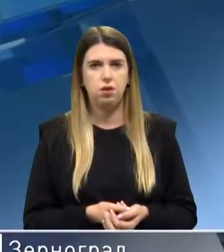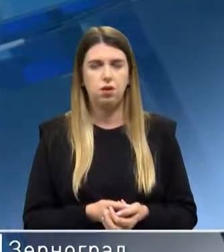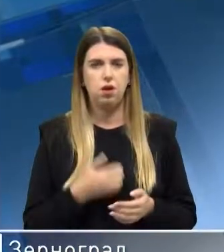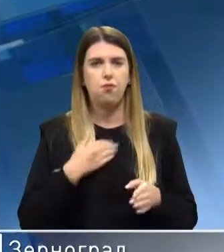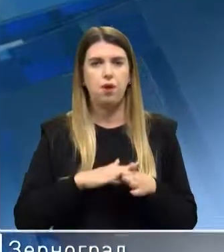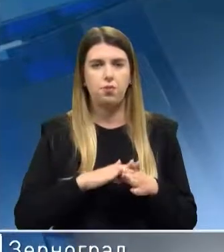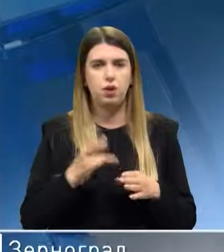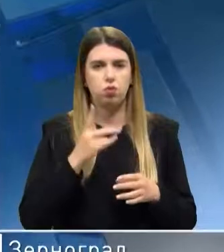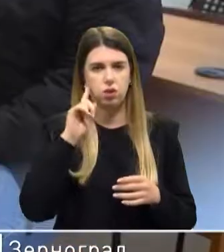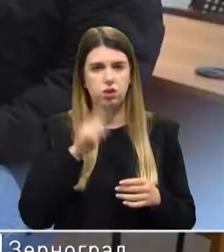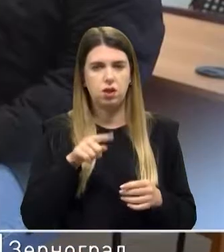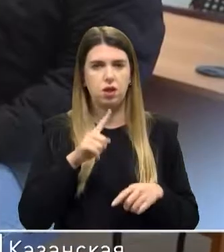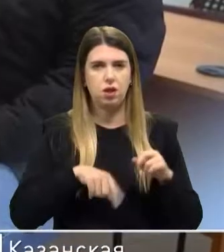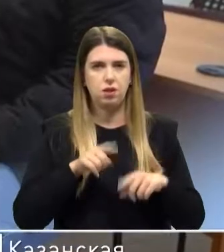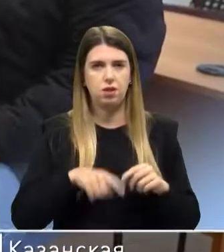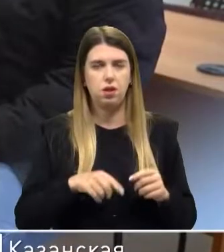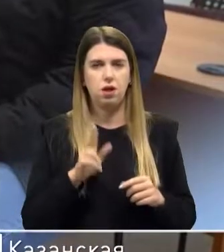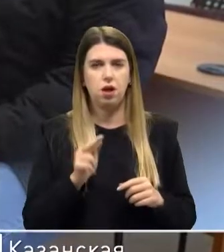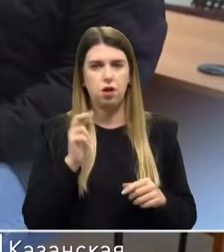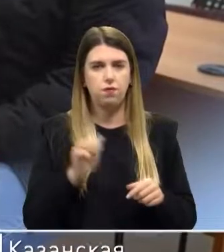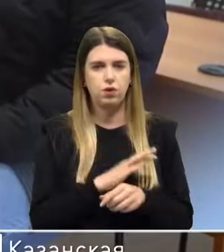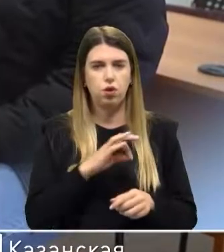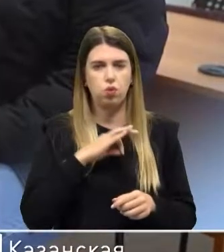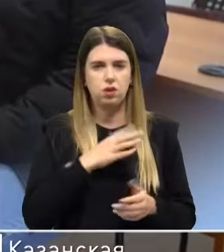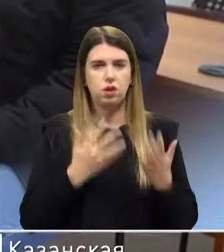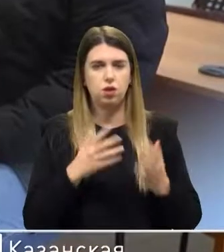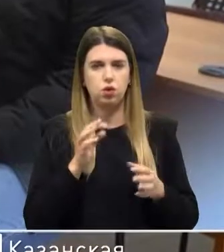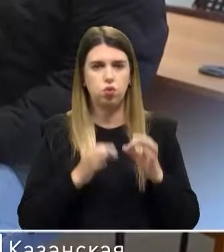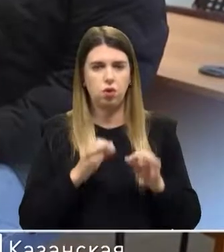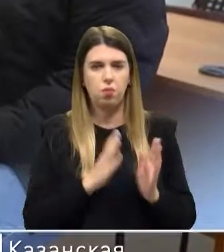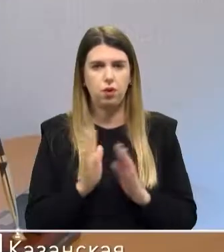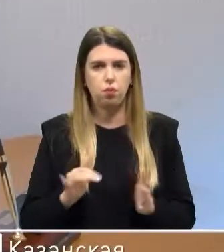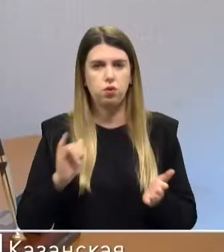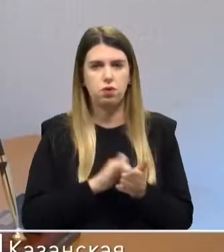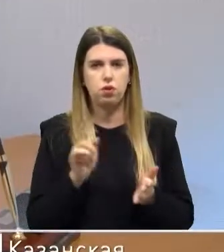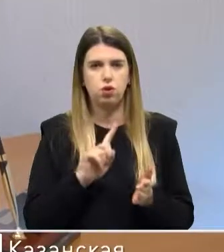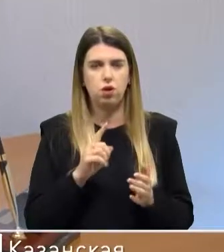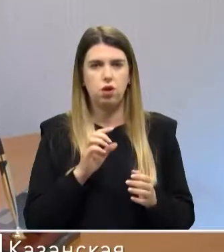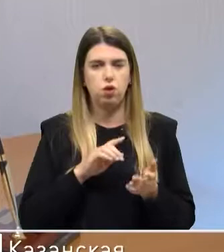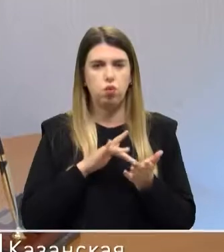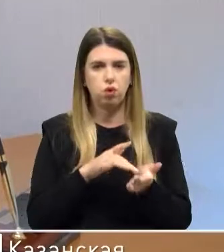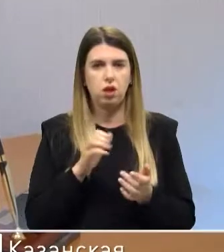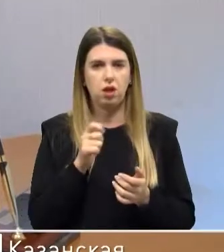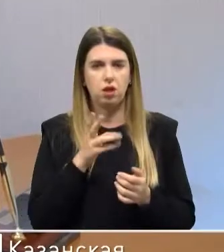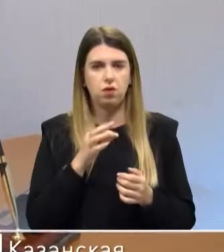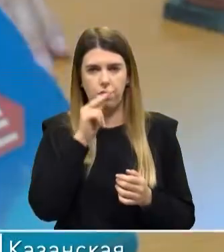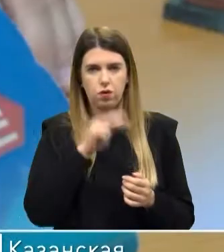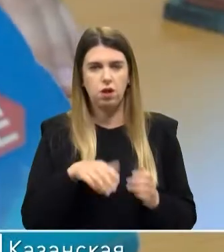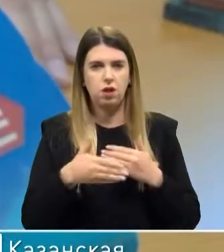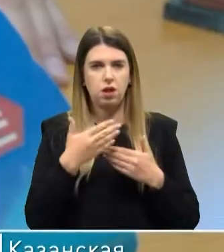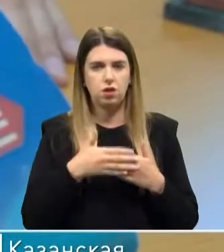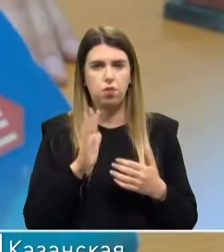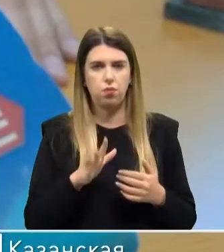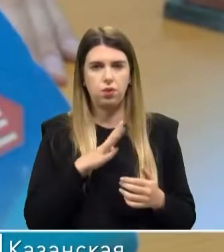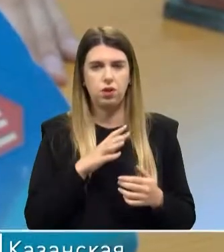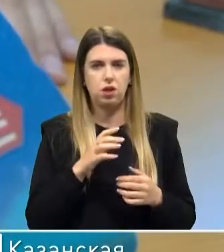фамилию нужно знать этих родителей. Как пояснили юристы, если в судебном порядке будет установлено, что туристическое агентство виновно, то наказание может быть